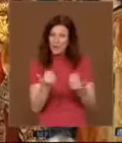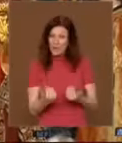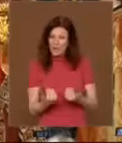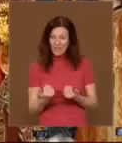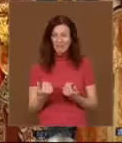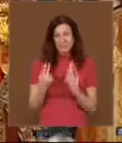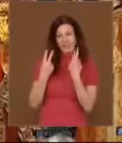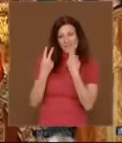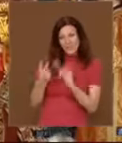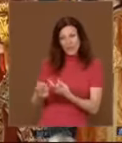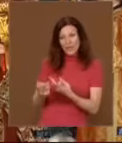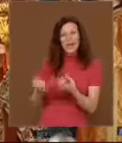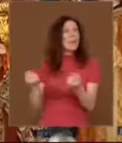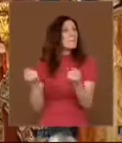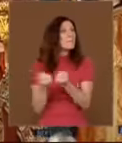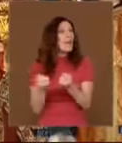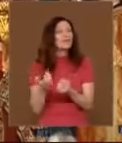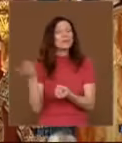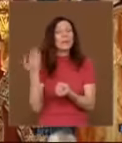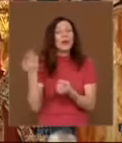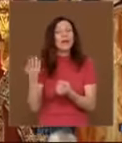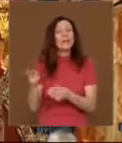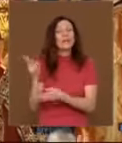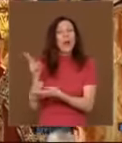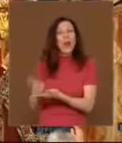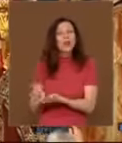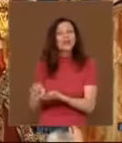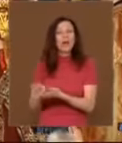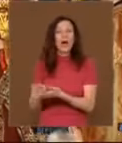вижте мястото, дето е лежал Господ.